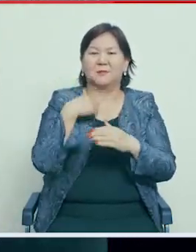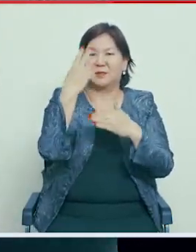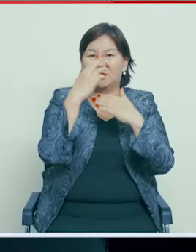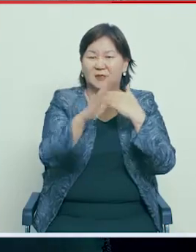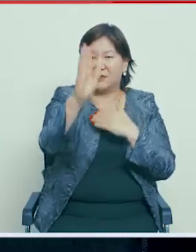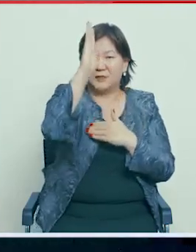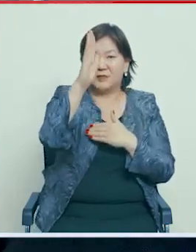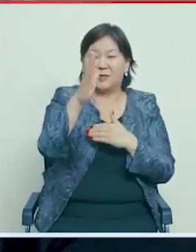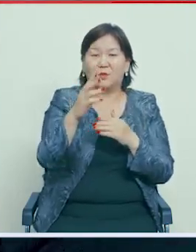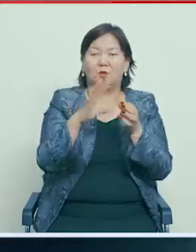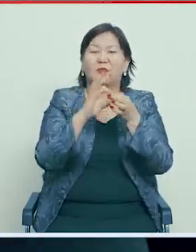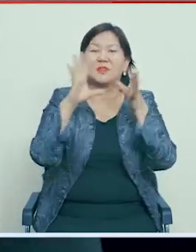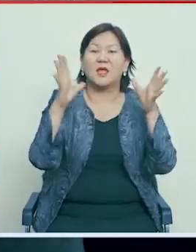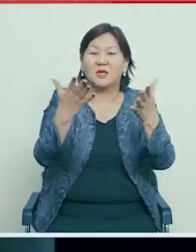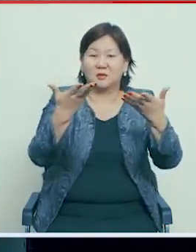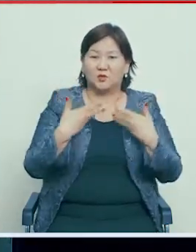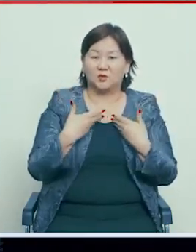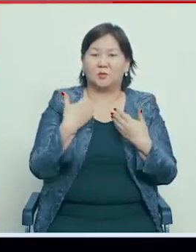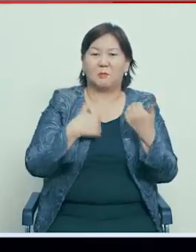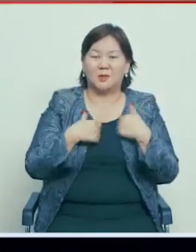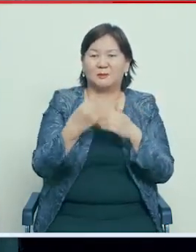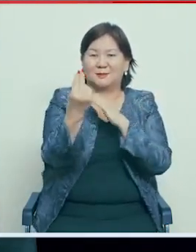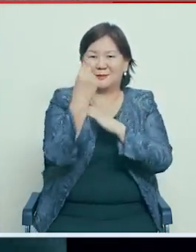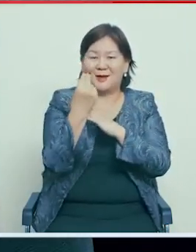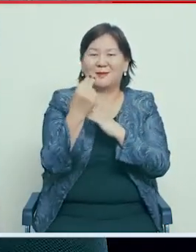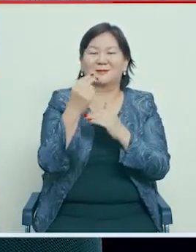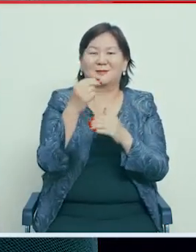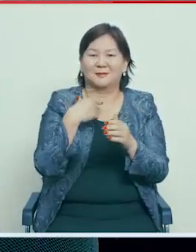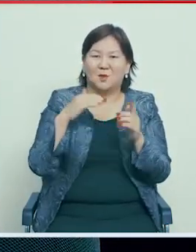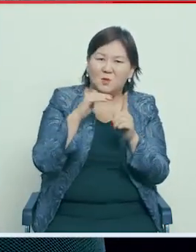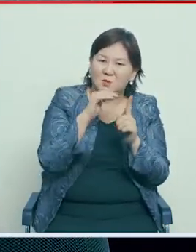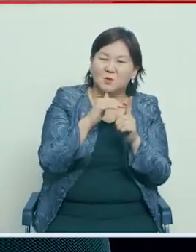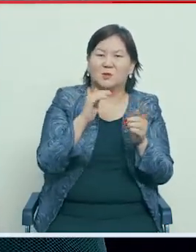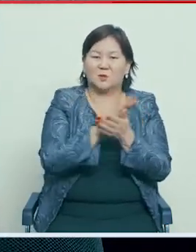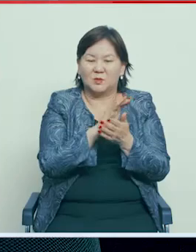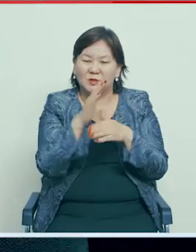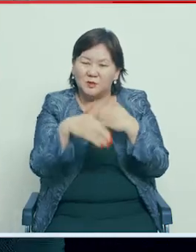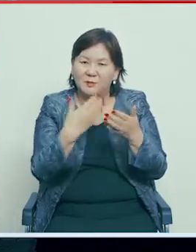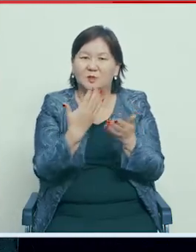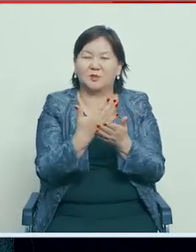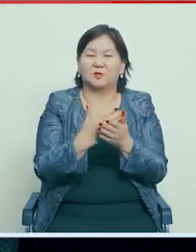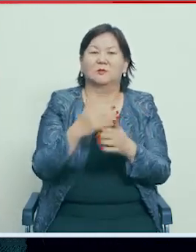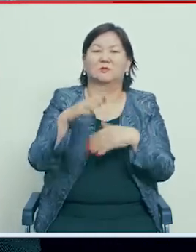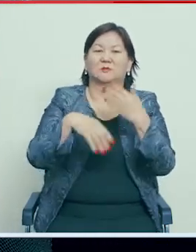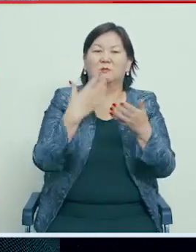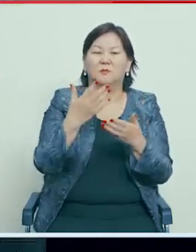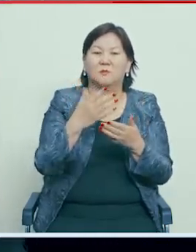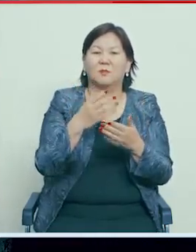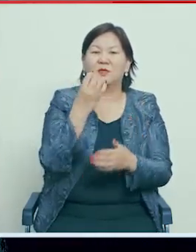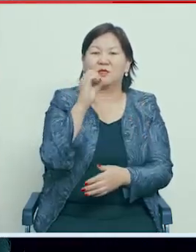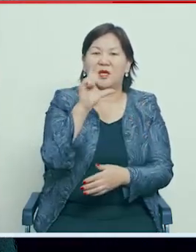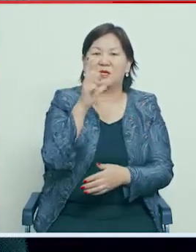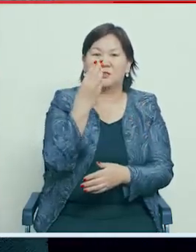ирээдүг нээж өгсөн ийм хүмүүс надад зааж намайг шахаж шаардаж эн чи ийм байх ёстой юм гэсэн. Ингээд би Есүсийн шалгалт